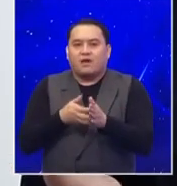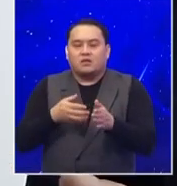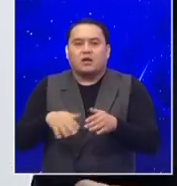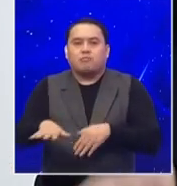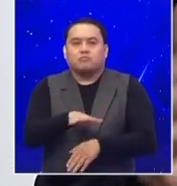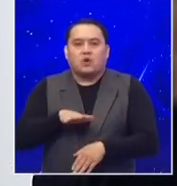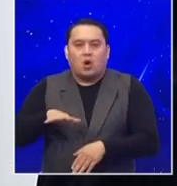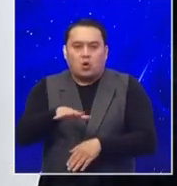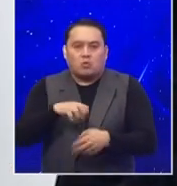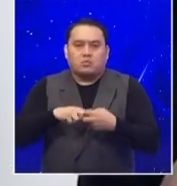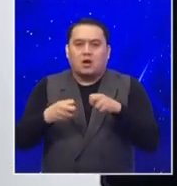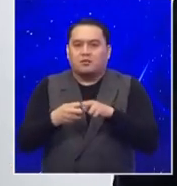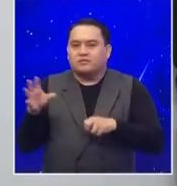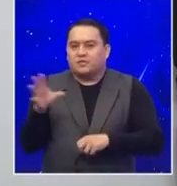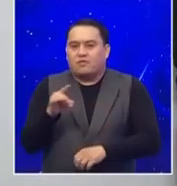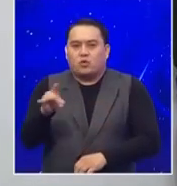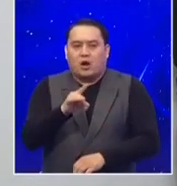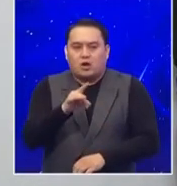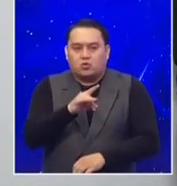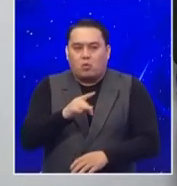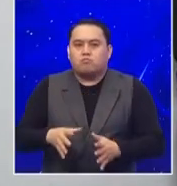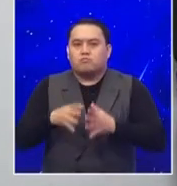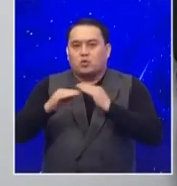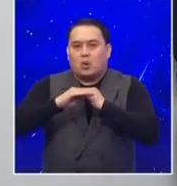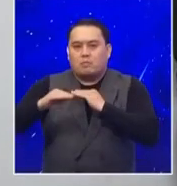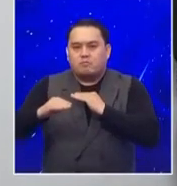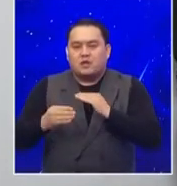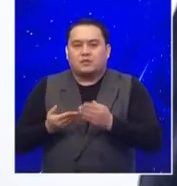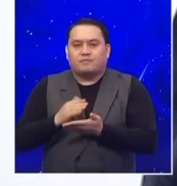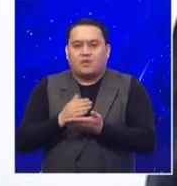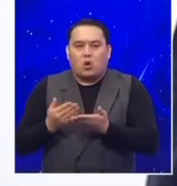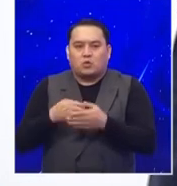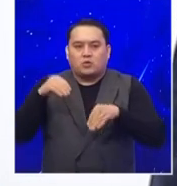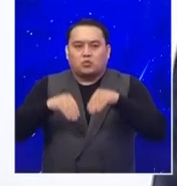К слову, это проблема целого района, ведь большинство полей – пахотные.